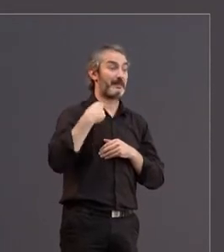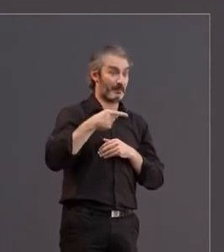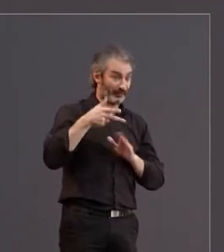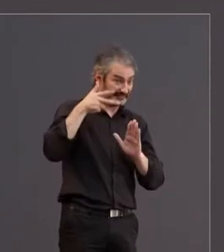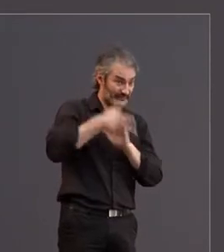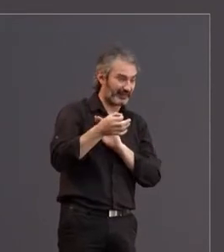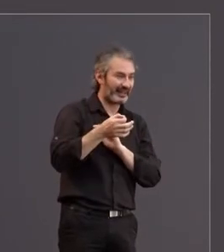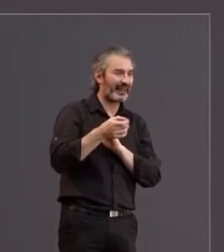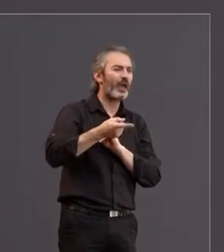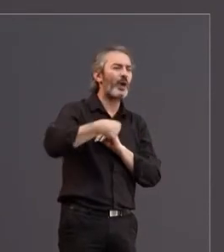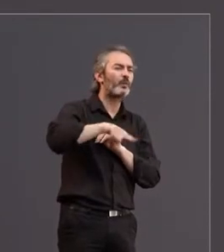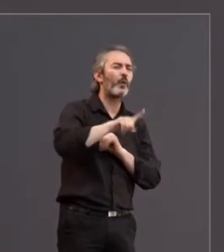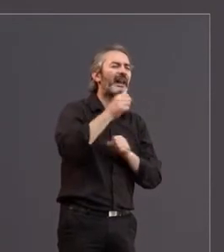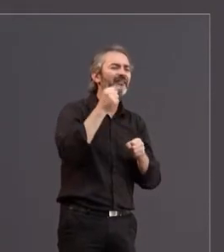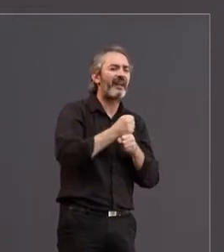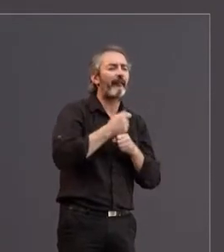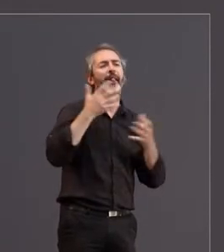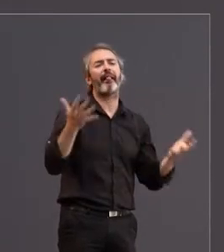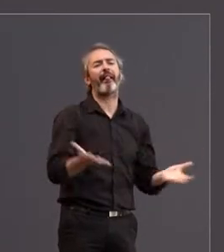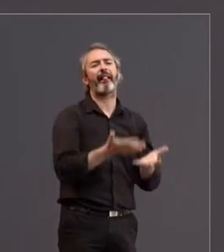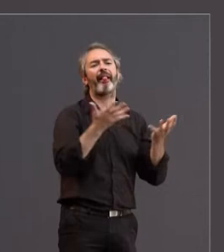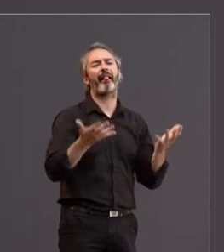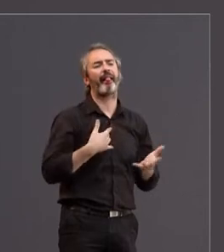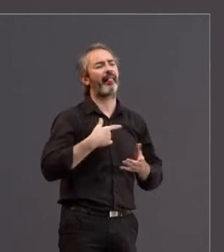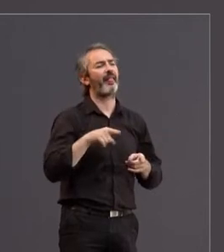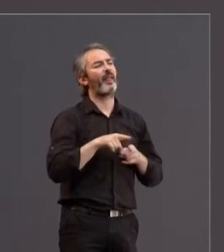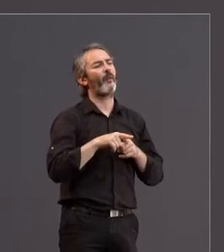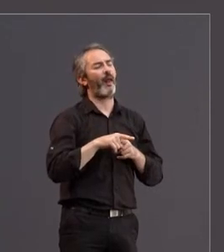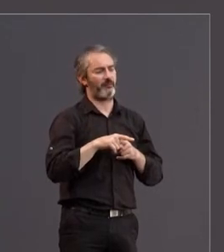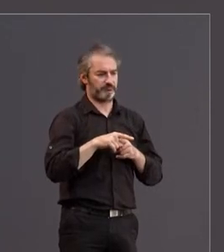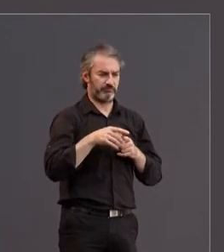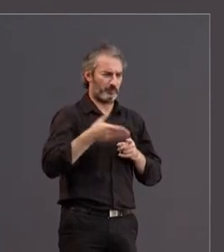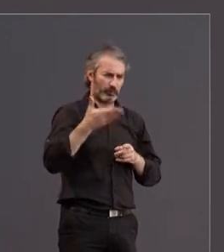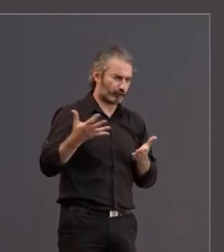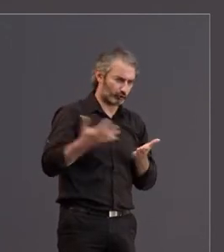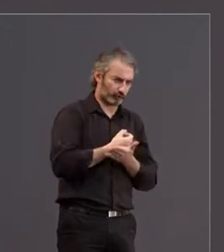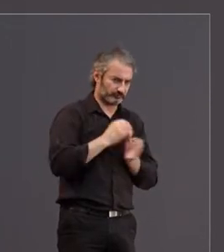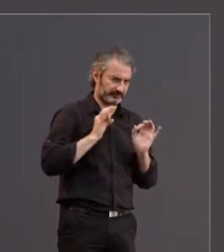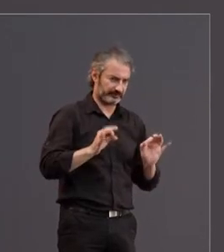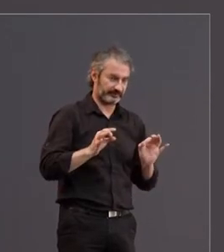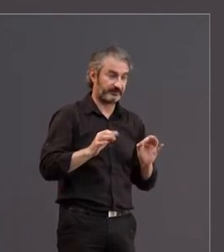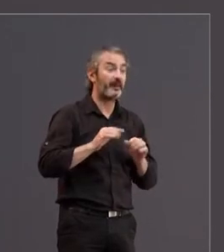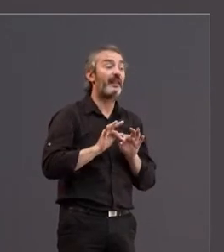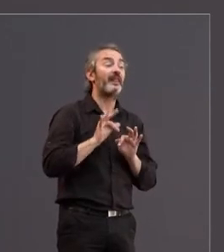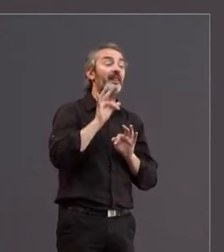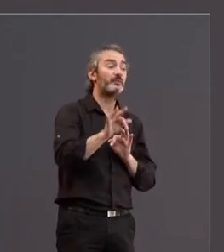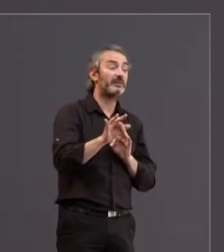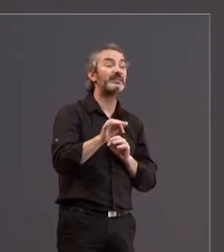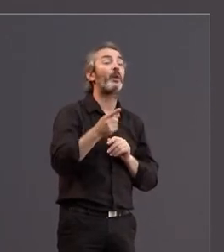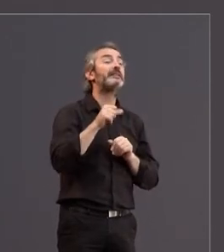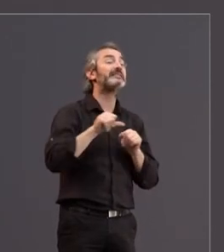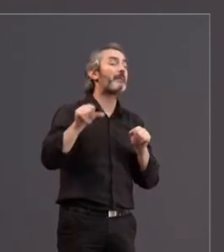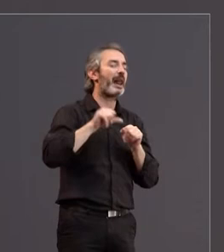és que no heu de subestimar mai cap feina, per petita que sigui o per fàcil que sembli. Després d'això vaig estar una setmaneta sense acceptar